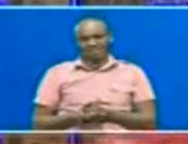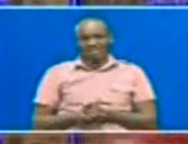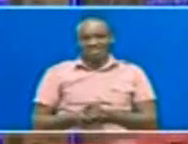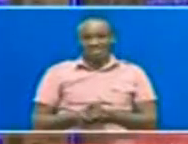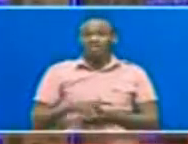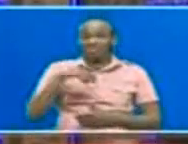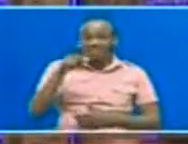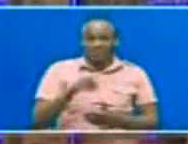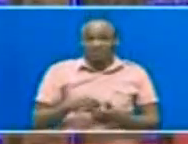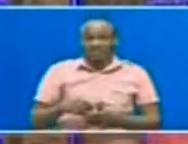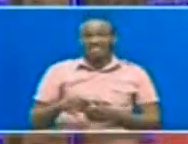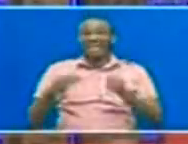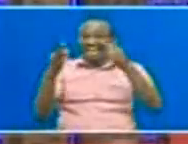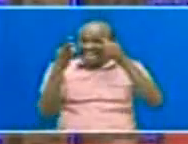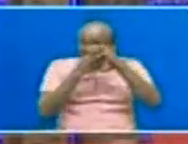alisaidia kutoa